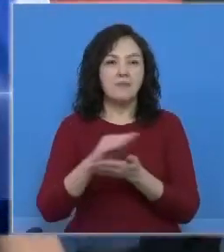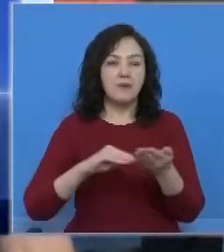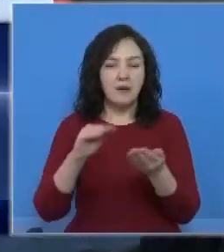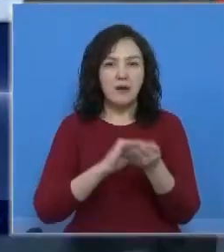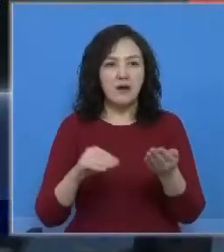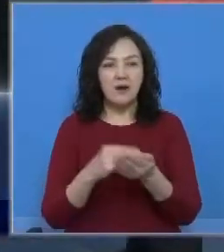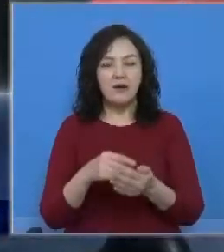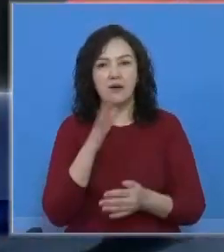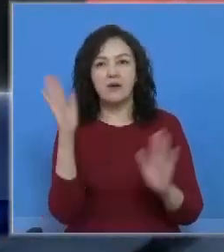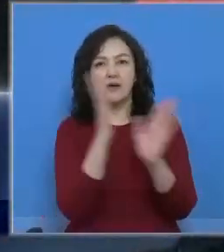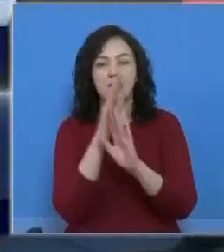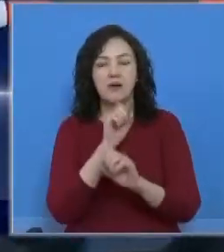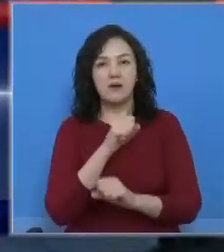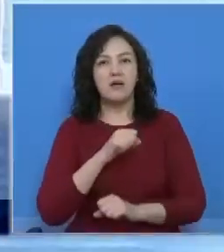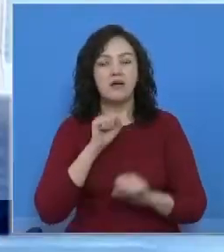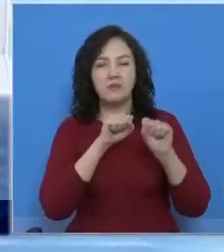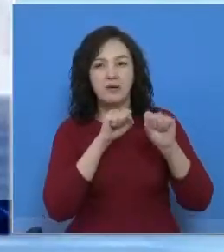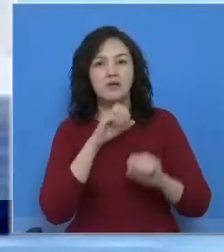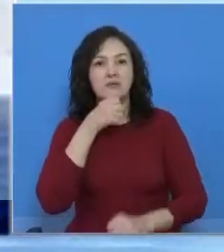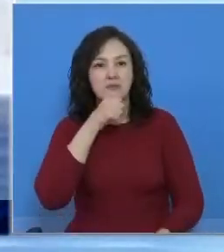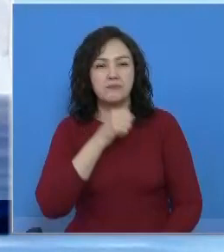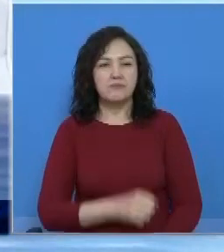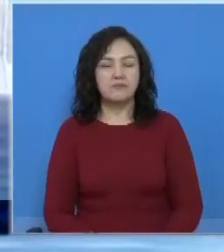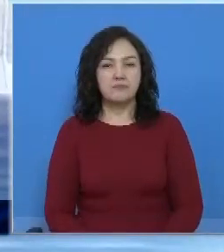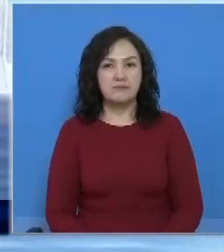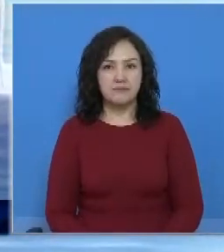триумфальную судьбу боксера дедушки